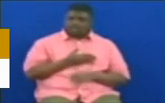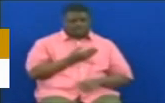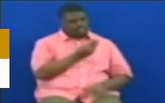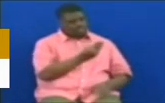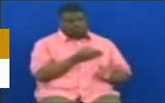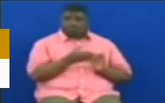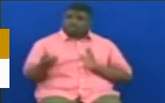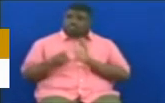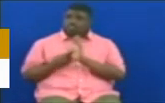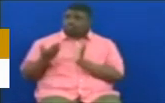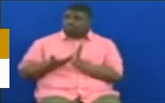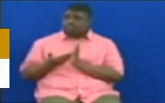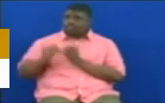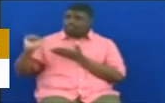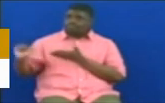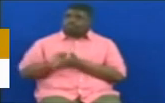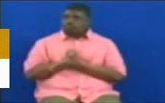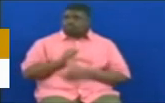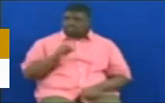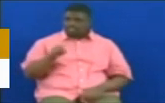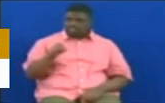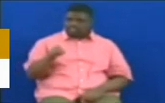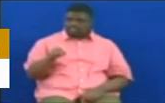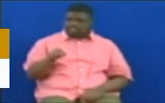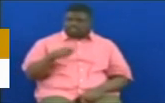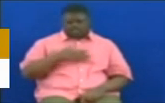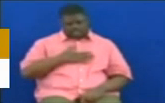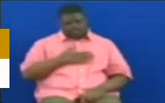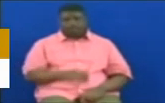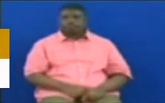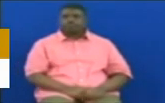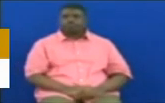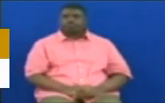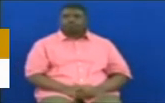3 mpaka 6, kwa sababu napendekeza tufute ikipengele namba 3. Asante.